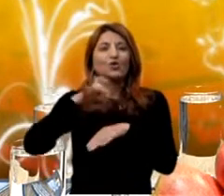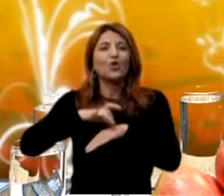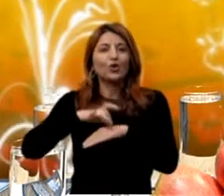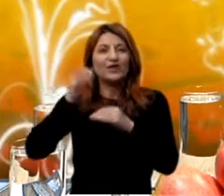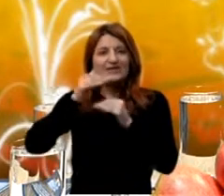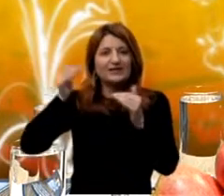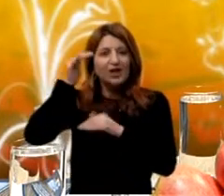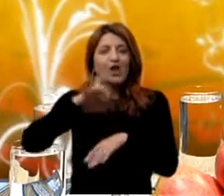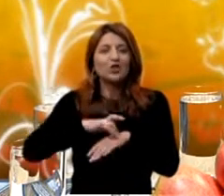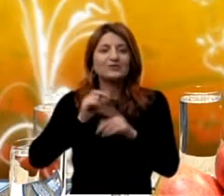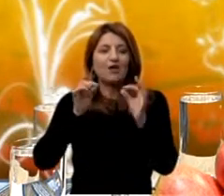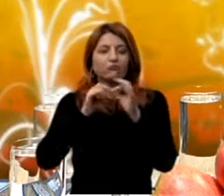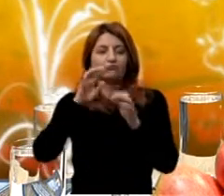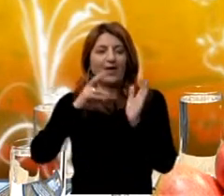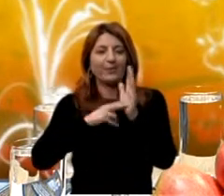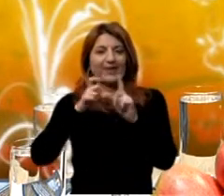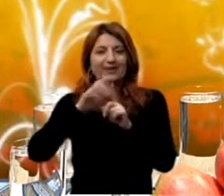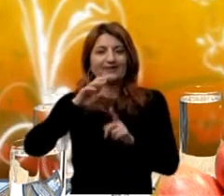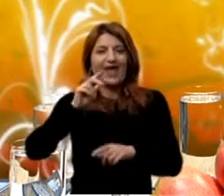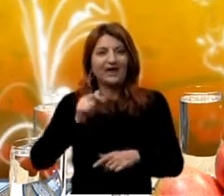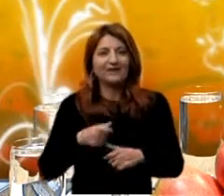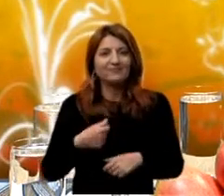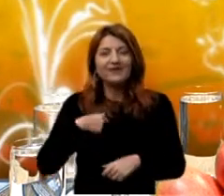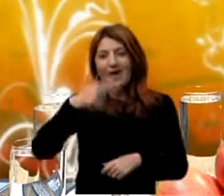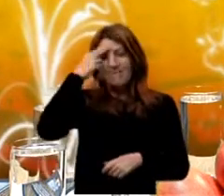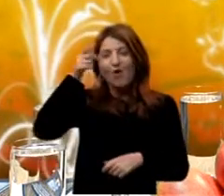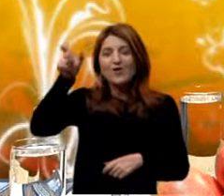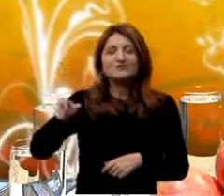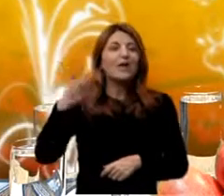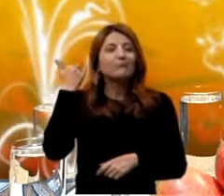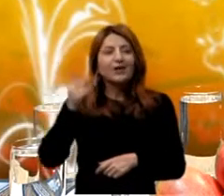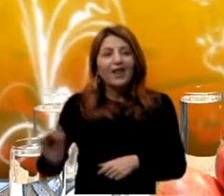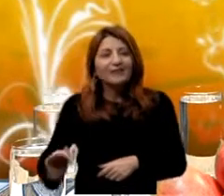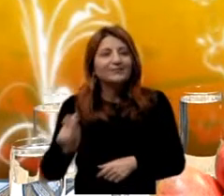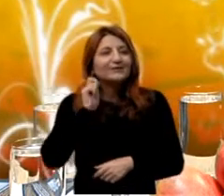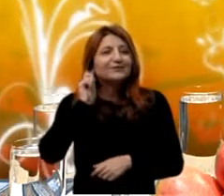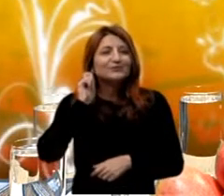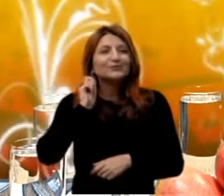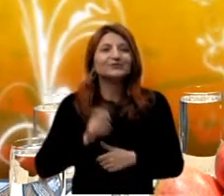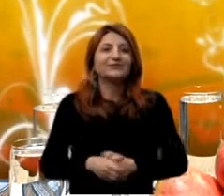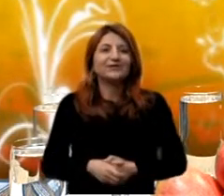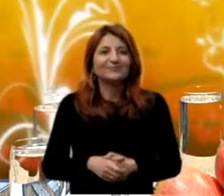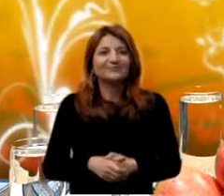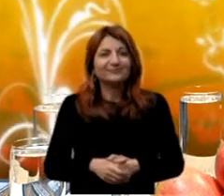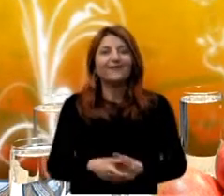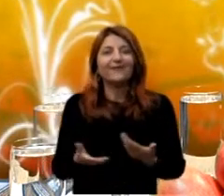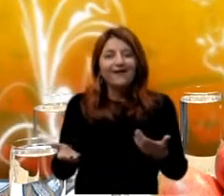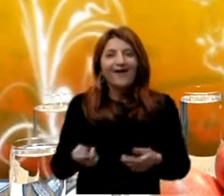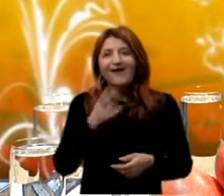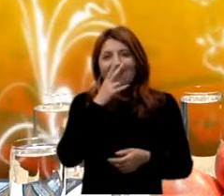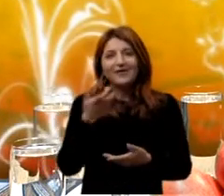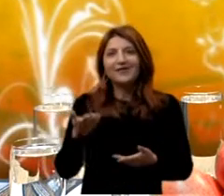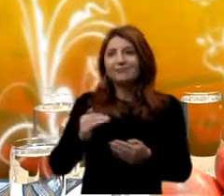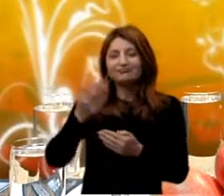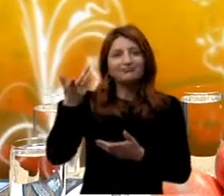Darija Vranešić-Bender, koju ja znam kao curicu, prema tome, dragi gledatelji, trebate misliti da se uvijek može